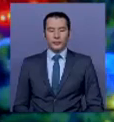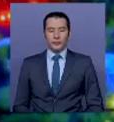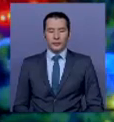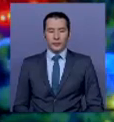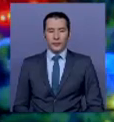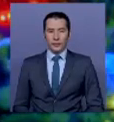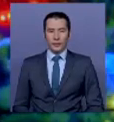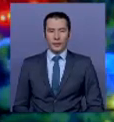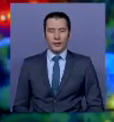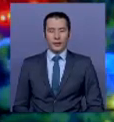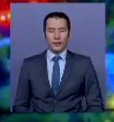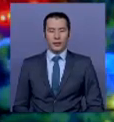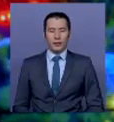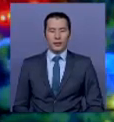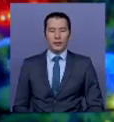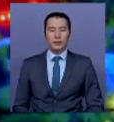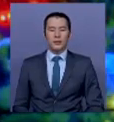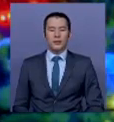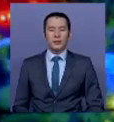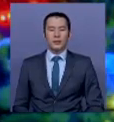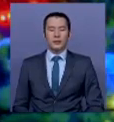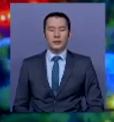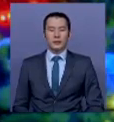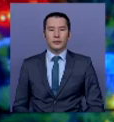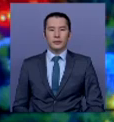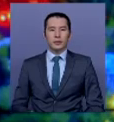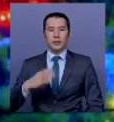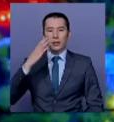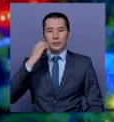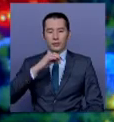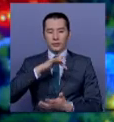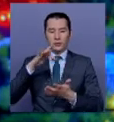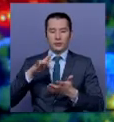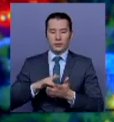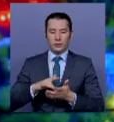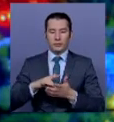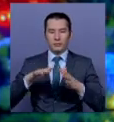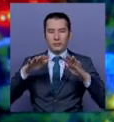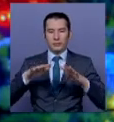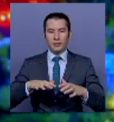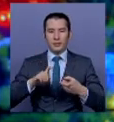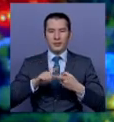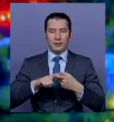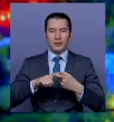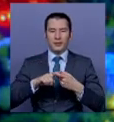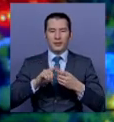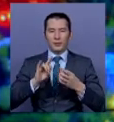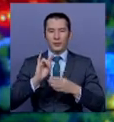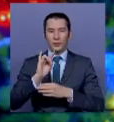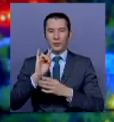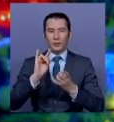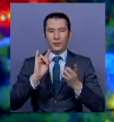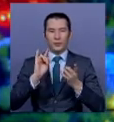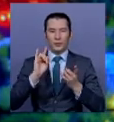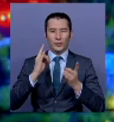Өзге тақырыпқа ойыссақ. Бала көрермендермен байланыс бәсеңдемейді. Алматыдағы Өміршен өнер ордасы мемлекеттік қуыршақ театры онлайн